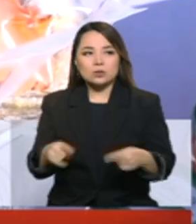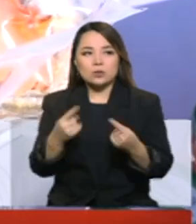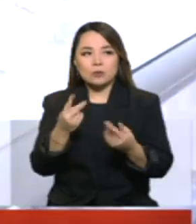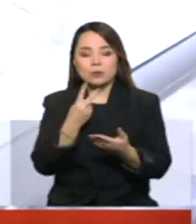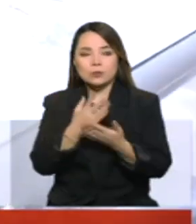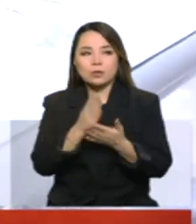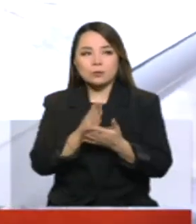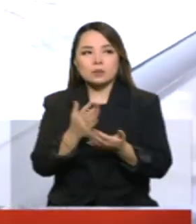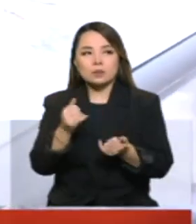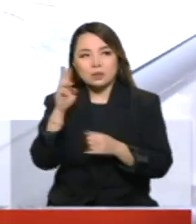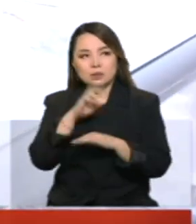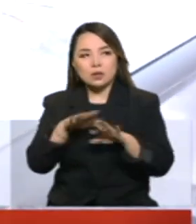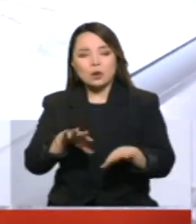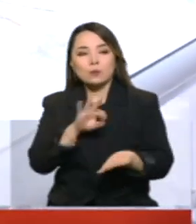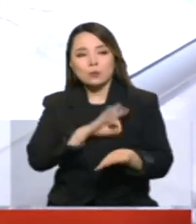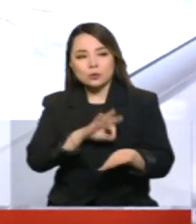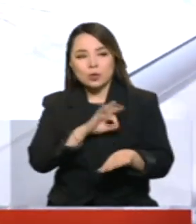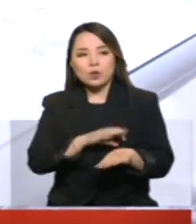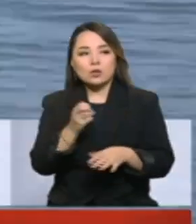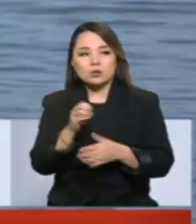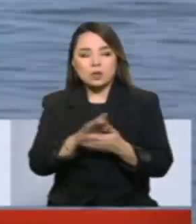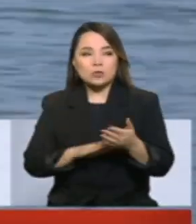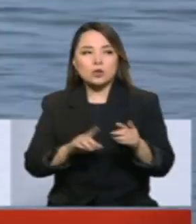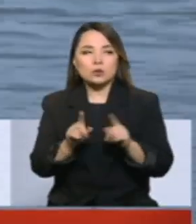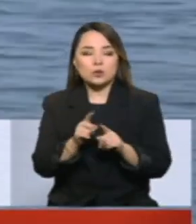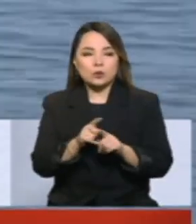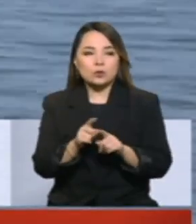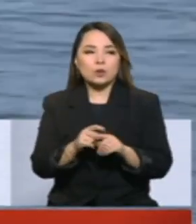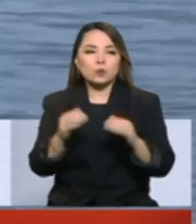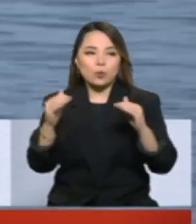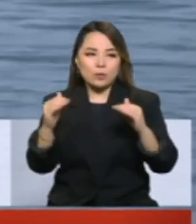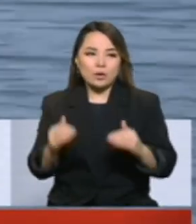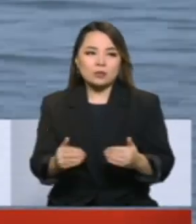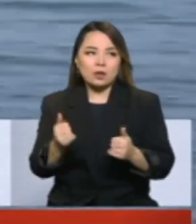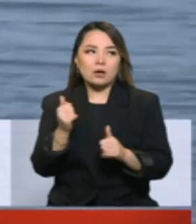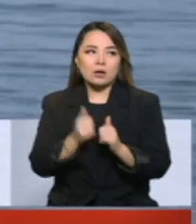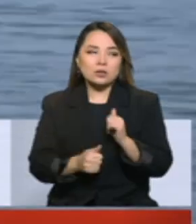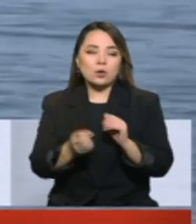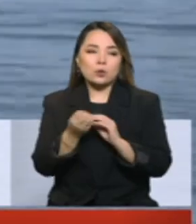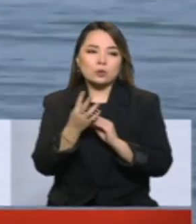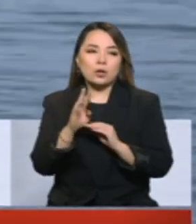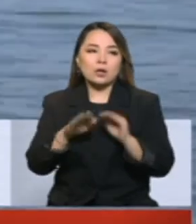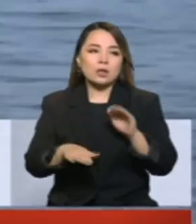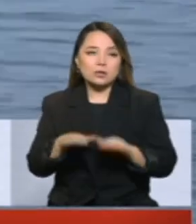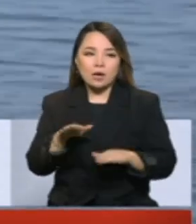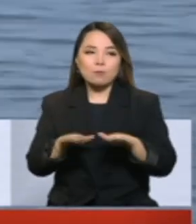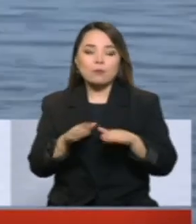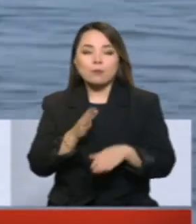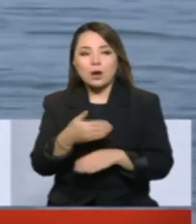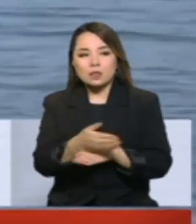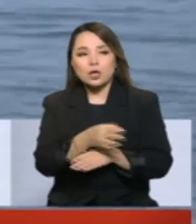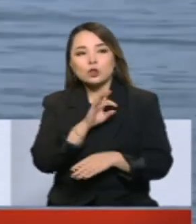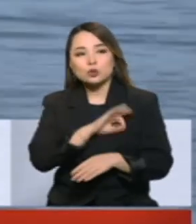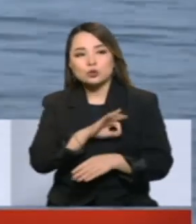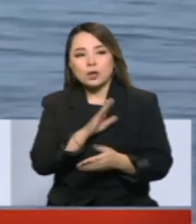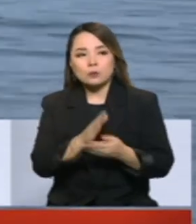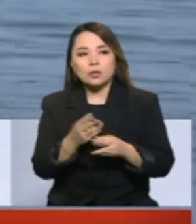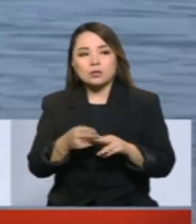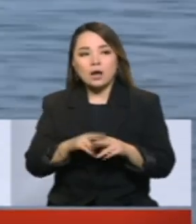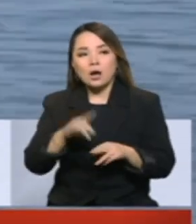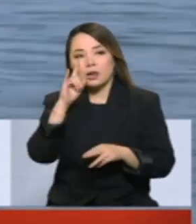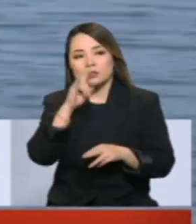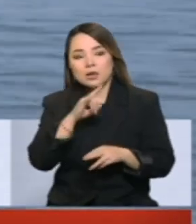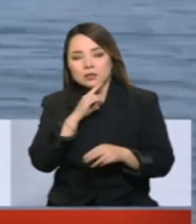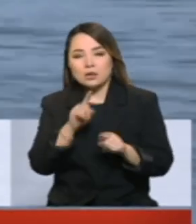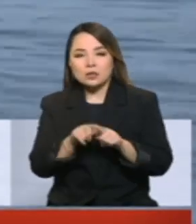Алайда елімізде балық тұтыну көлемі әлде төмен. Әлемдік мемлекеттерді қалайтын болсақ, 14 килограмм балық тұтыну жатыр. Соның ішінде біздің